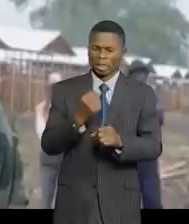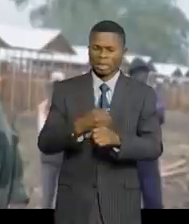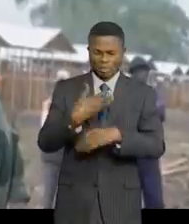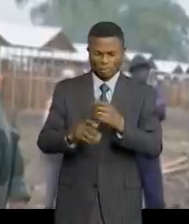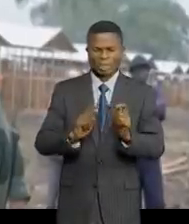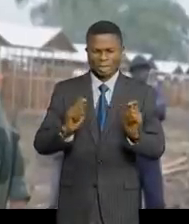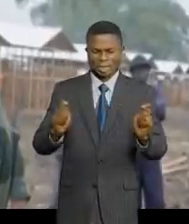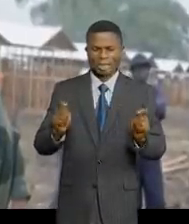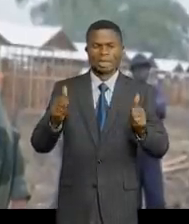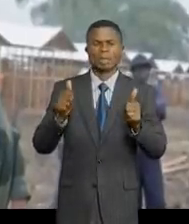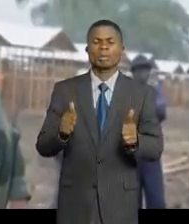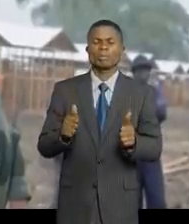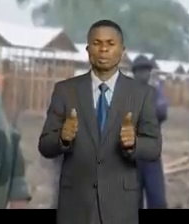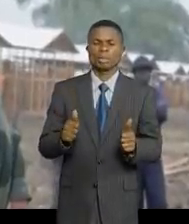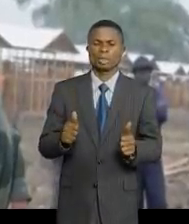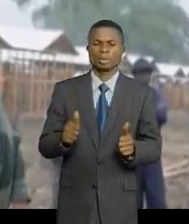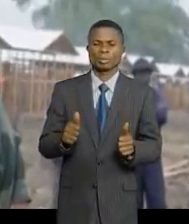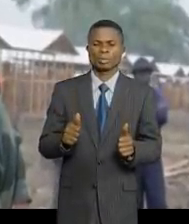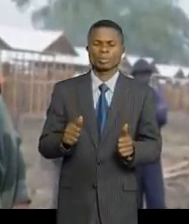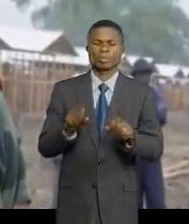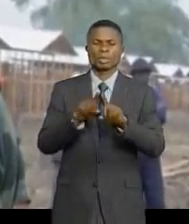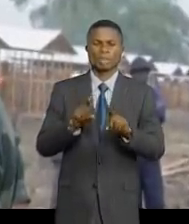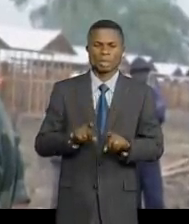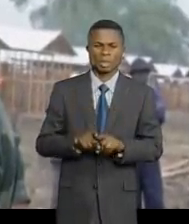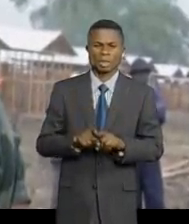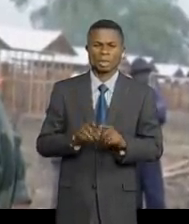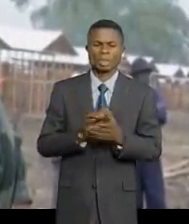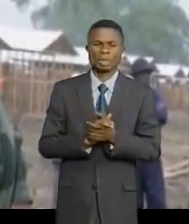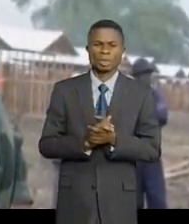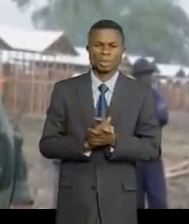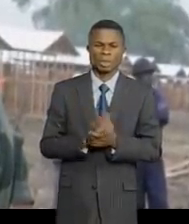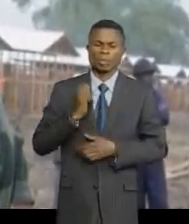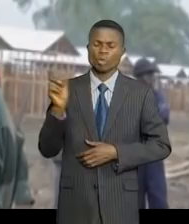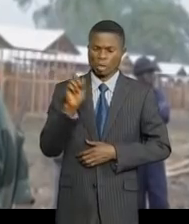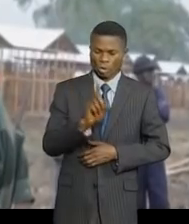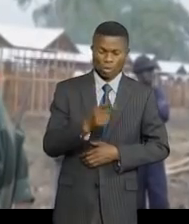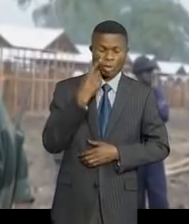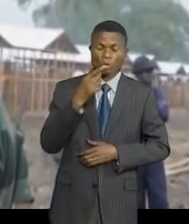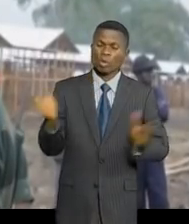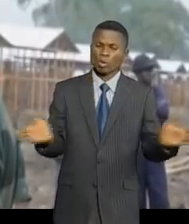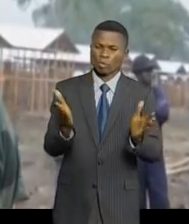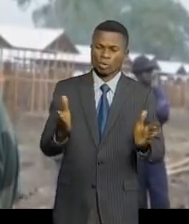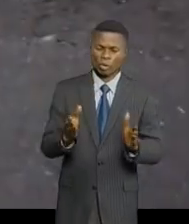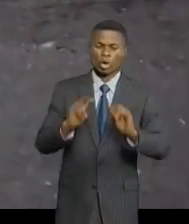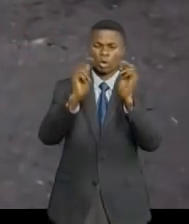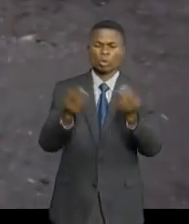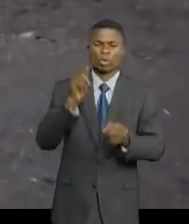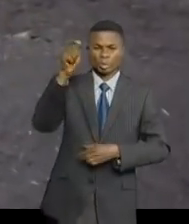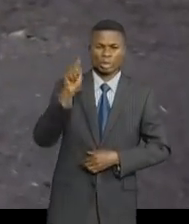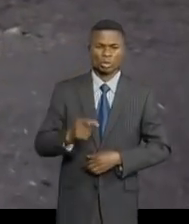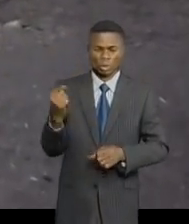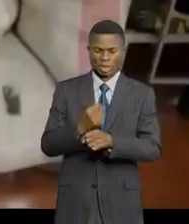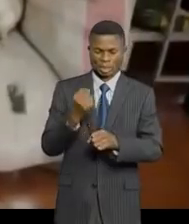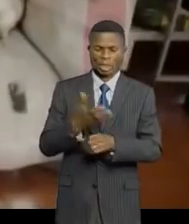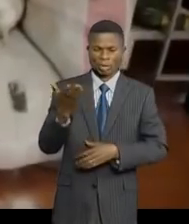fait, et que c'est ici le lieu pour pouvoir encourager notre génie militaire. Juste après